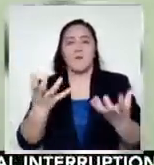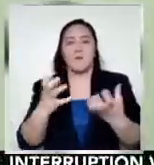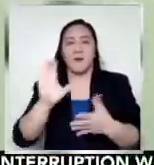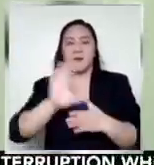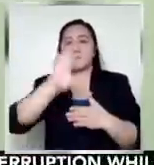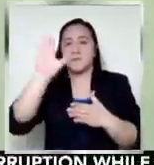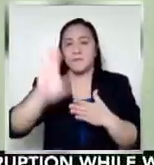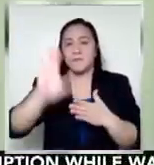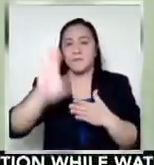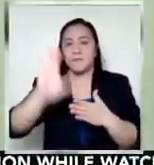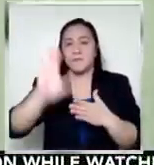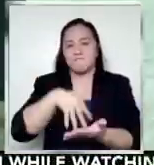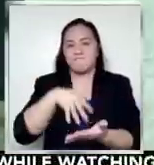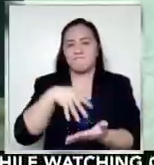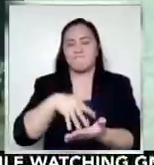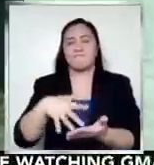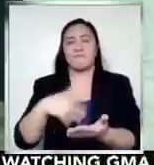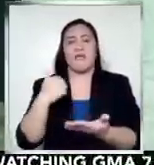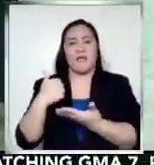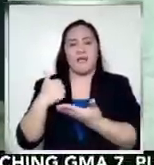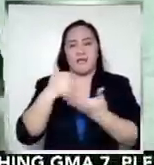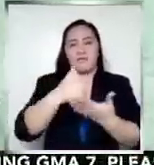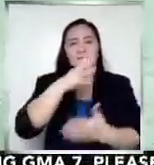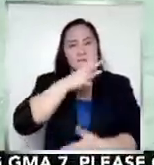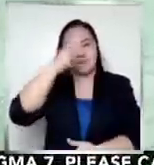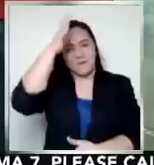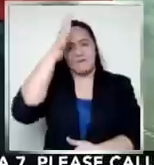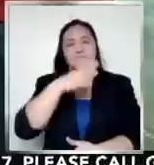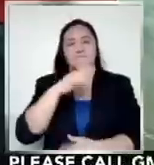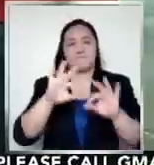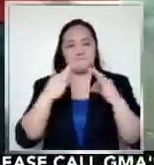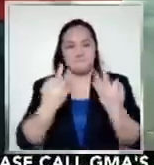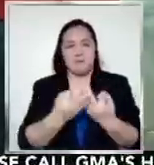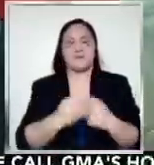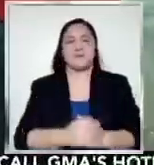matulungan ang kanyang pamilya. Jun Veneracion, Nakatutok, 24 Horas.